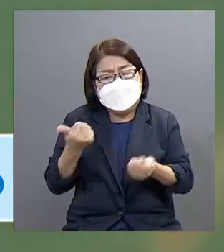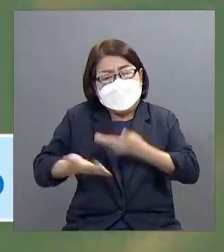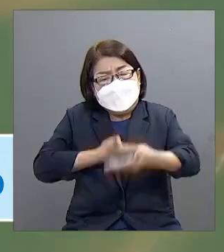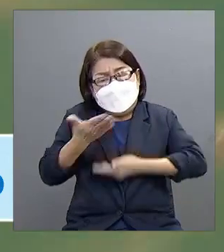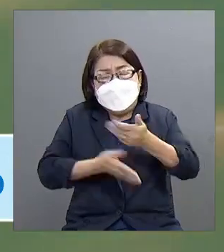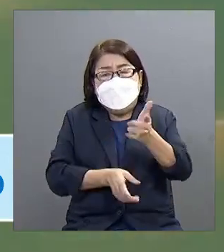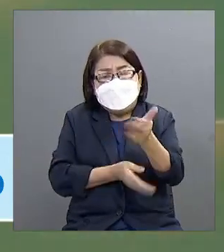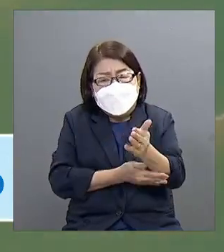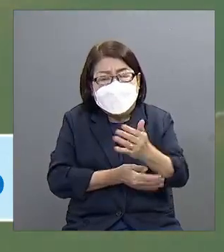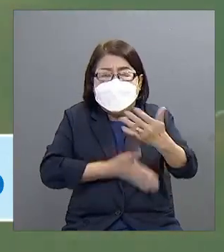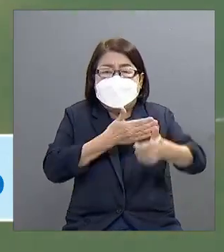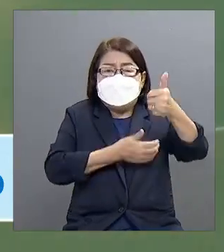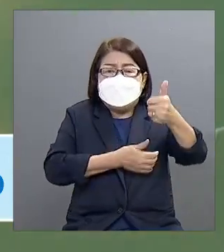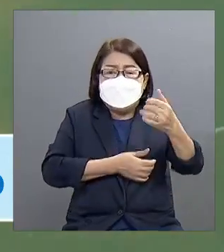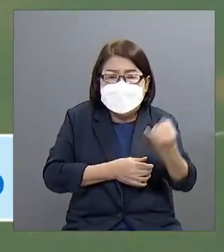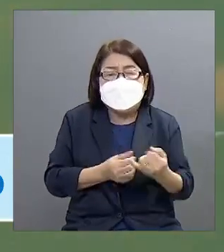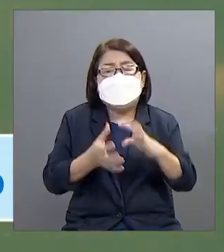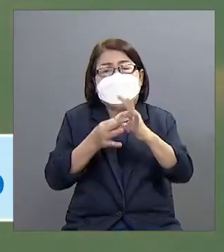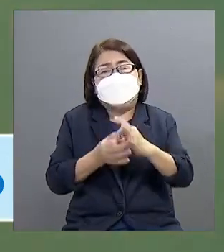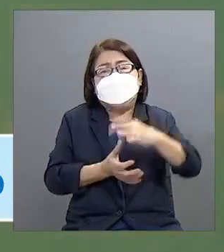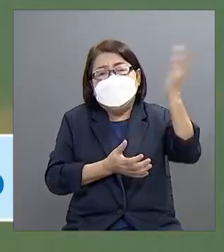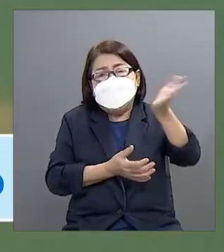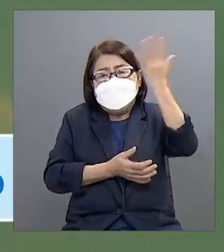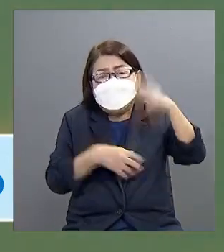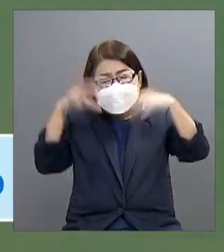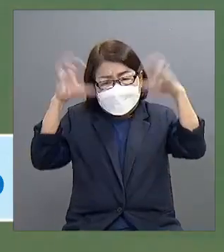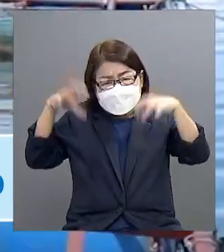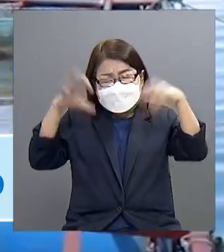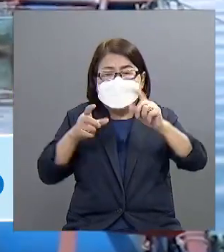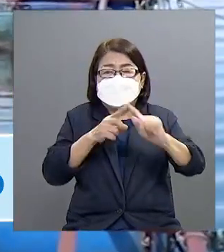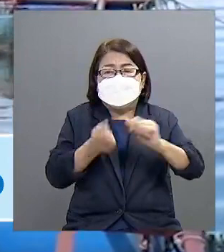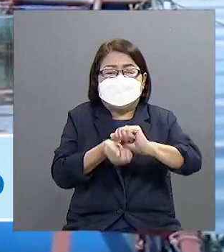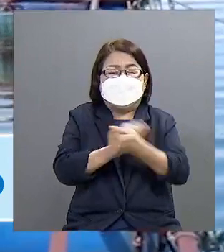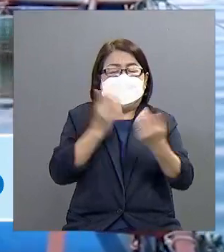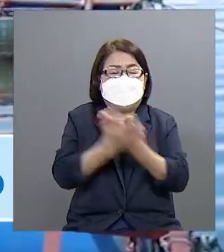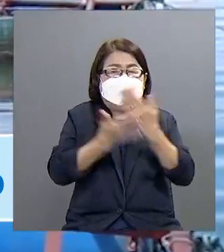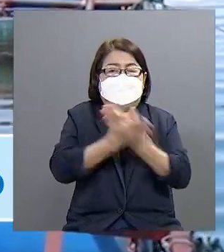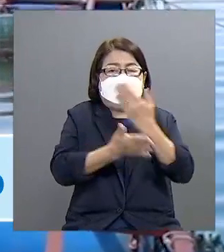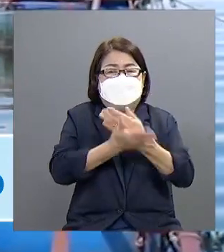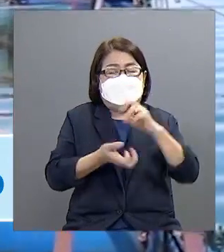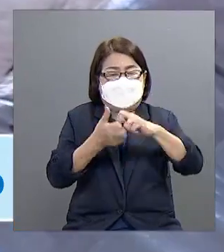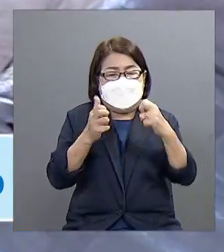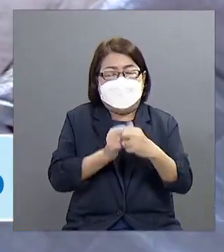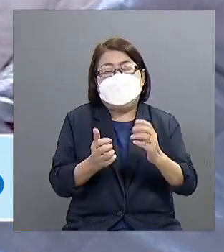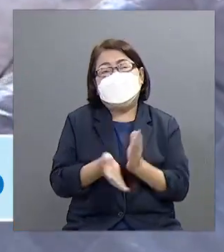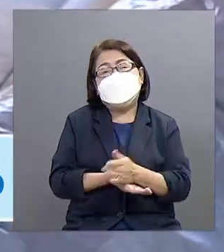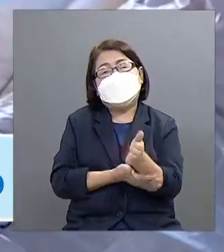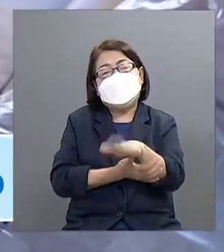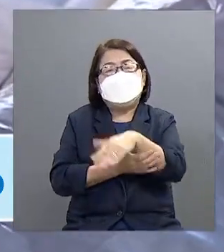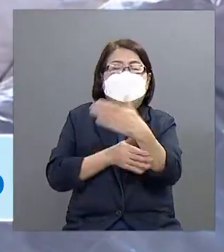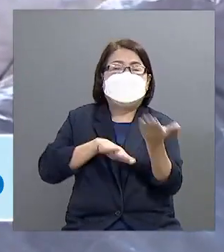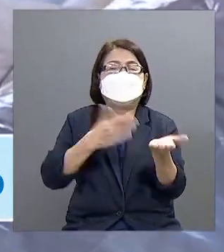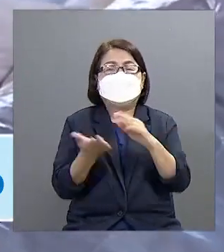รื่องของการเปลี่ยนแปลงสภาพภูมิอากาศที่เกิดขึ้นเป็นประจำทำให้เกิดสถานการณ์ปลาน็อกน้ำตายในหลายๆช่วงเลยค่ะ